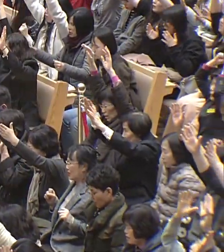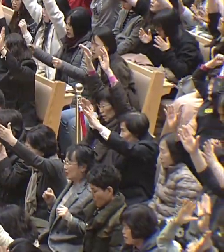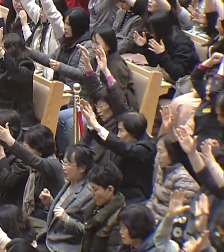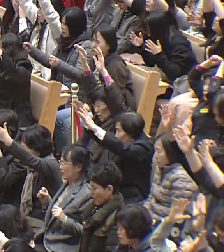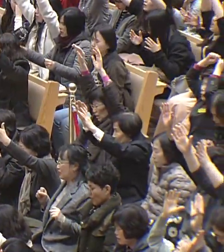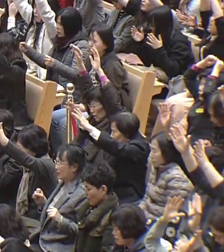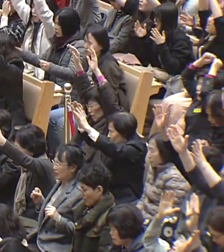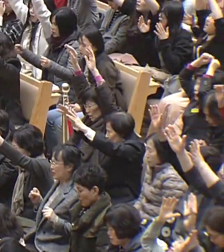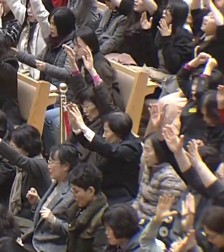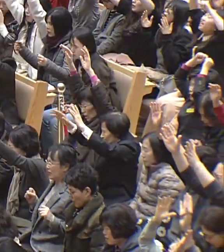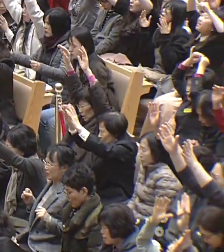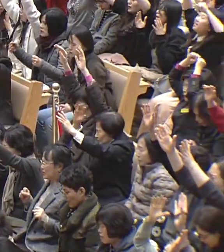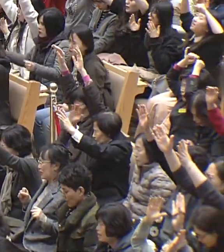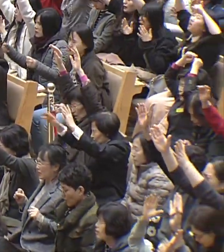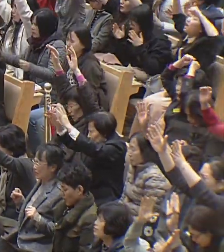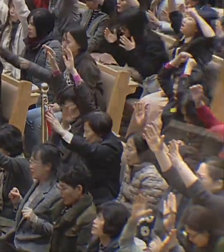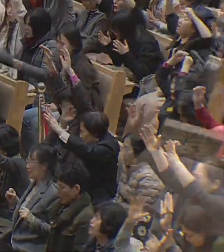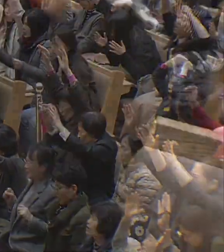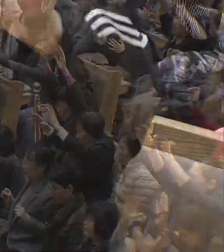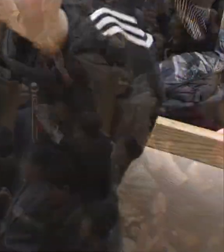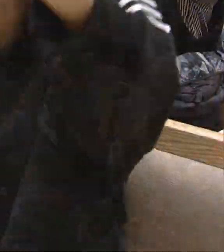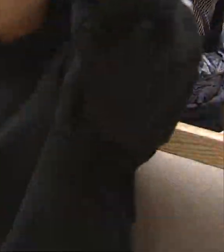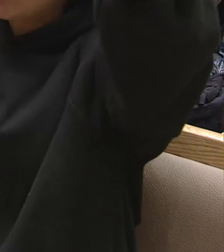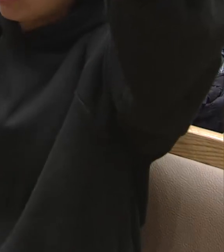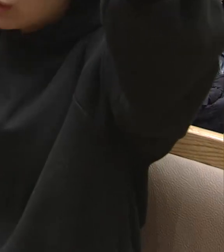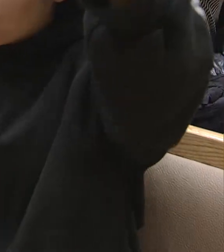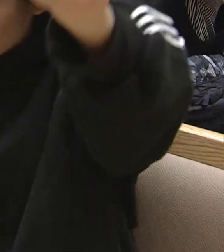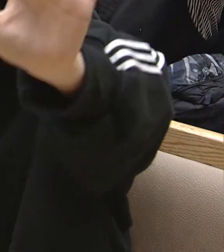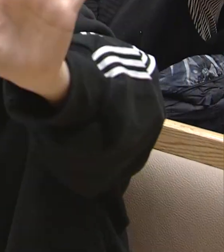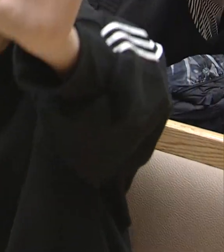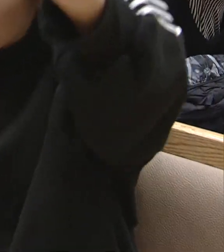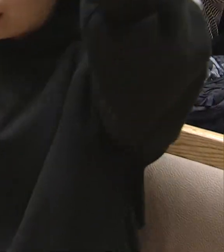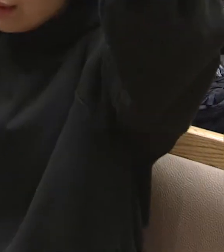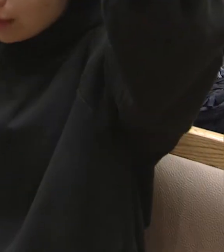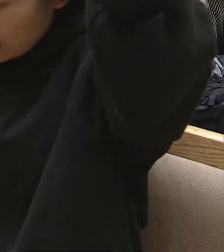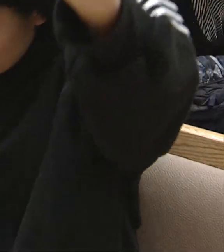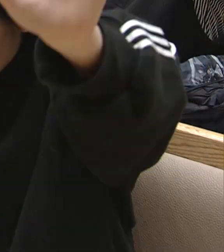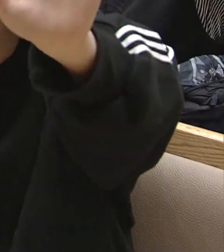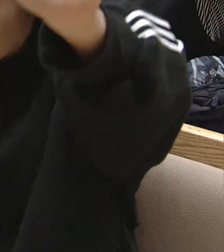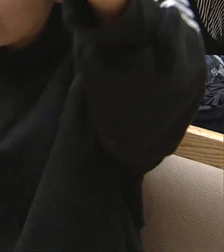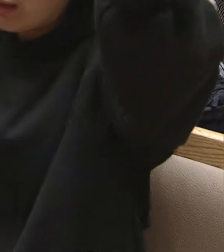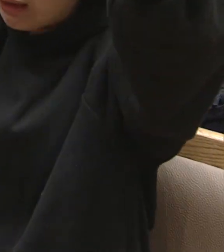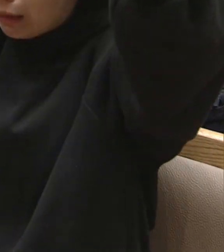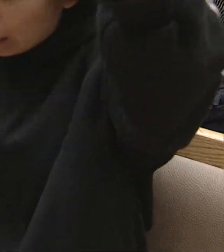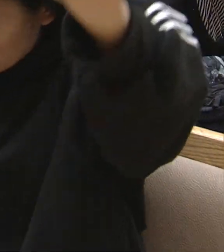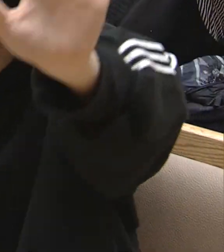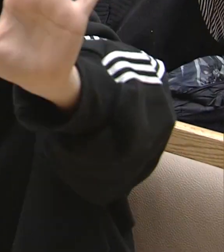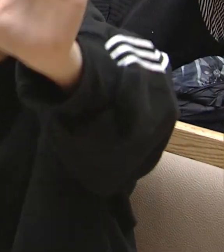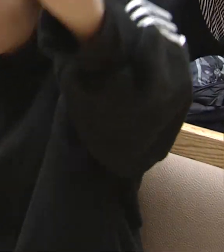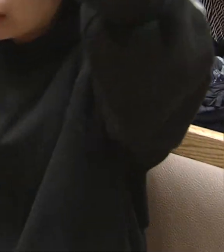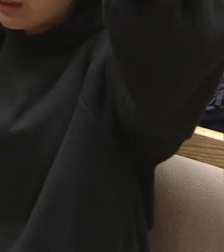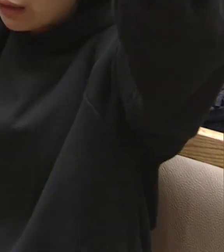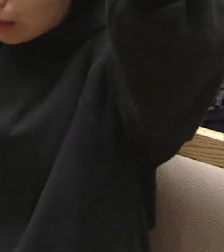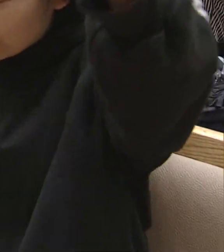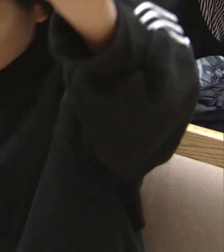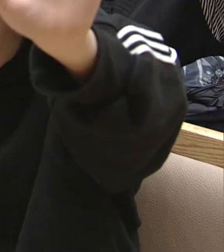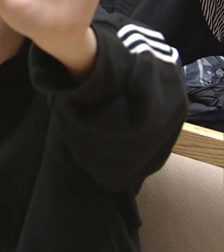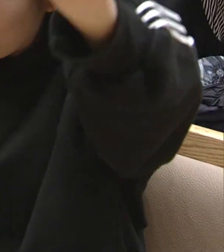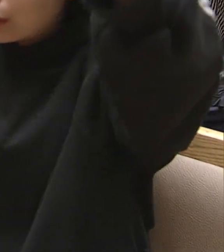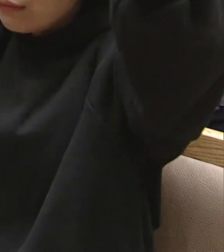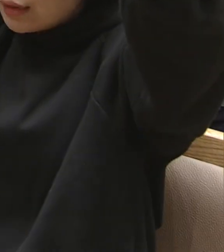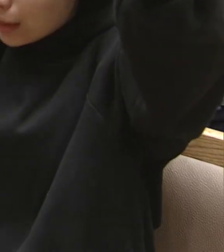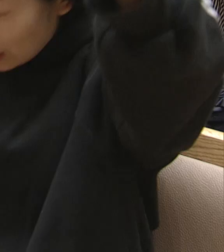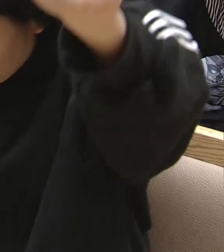주신 복을 잊어버린다. 주님 내가 이러한 말씀을 지키지 못해 내가 복을 받지 못할 사람입니다.